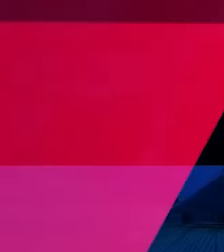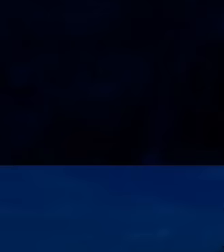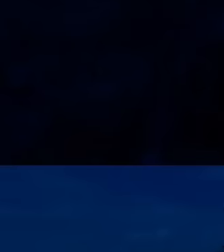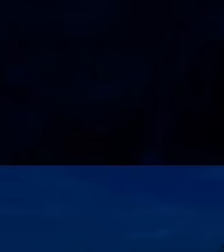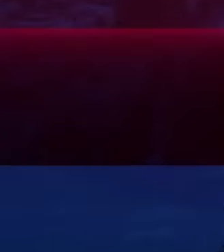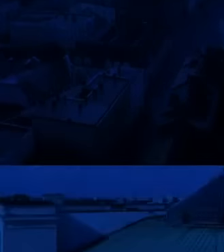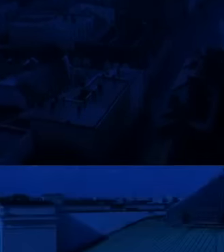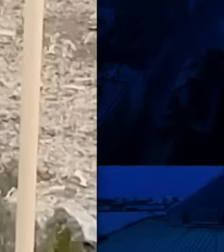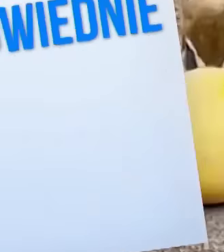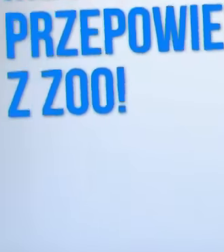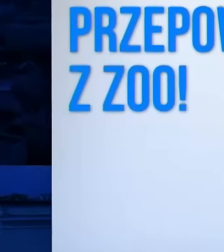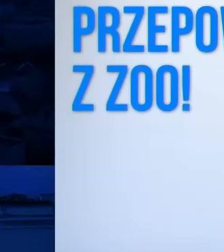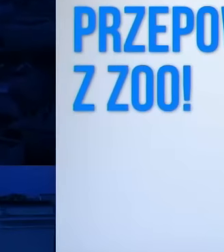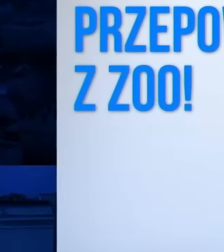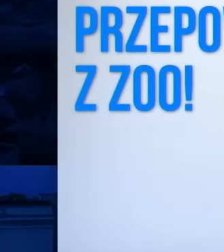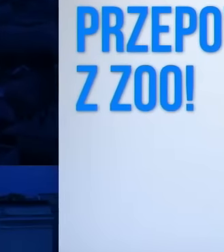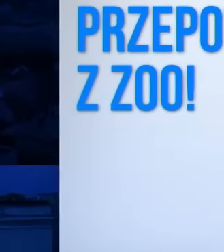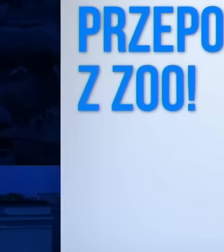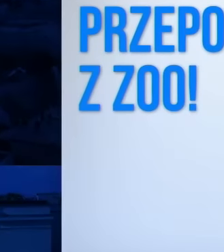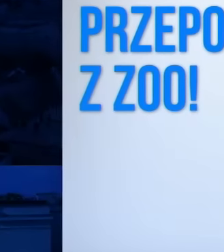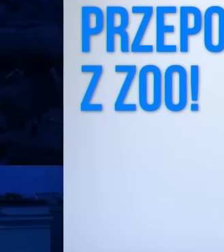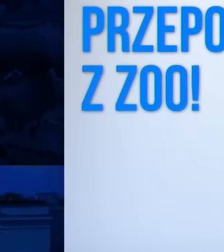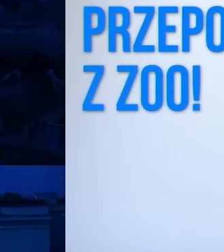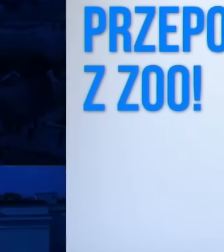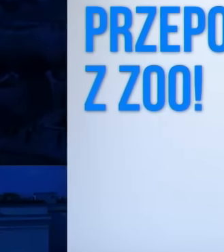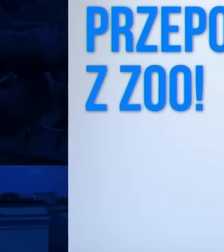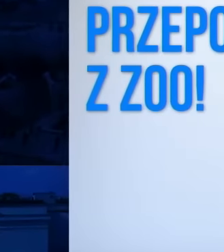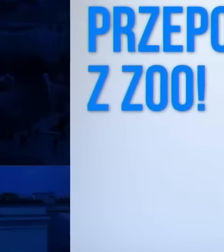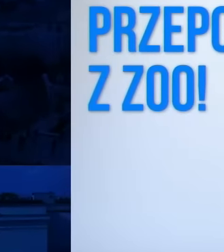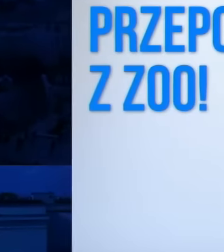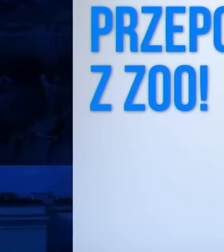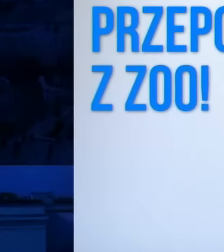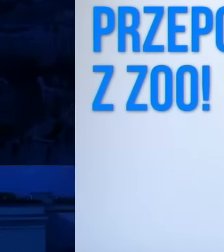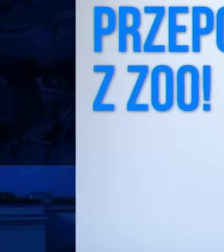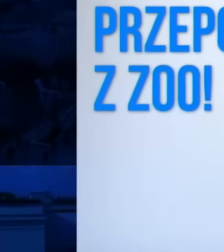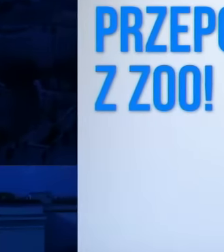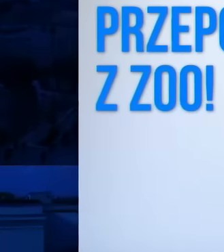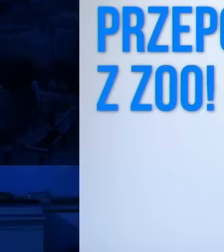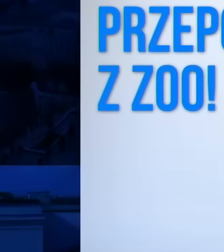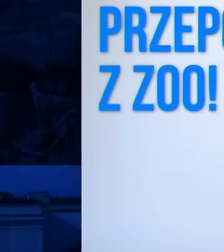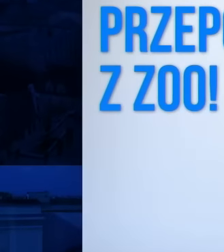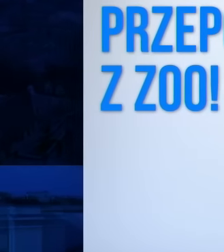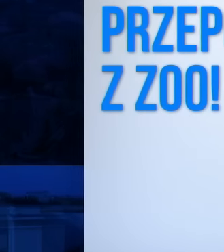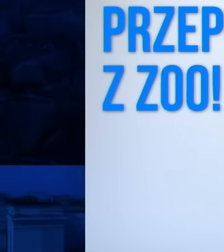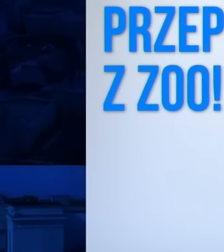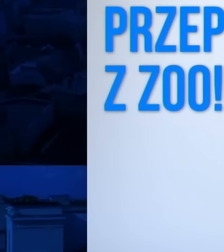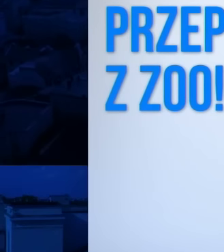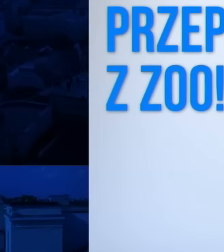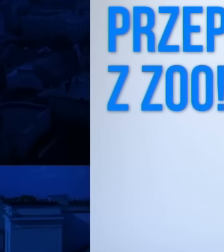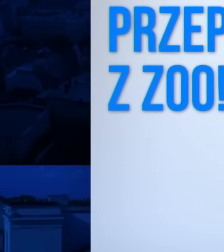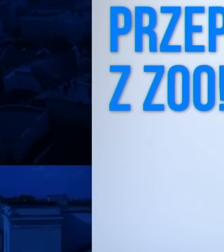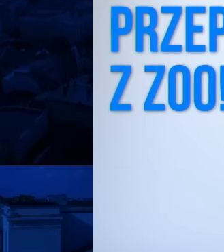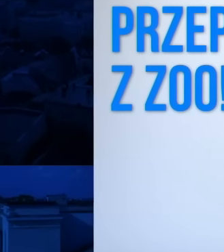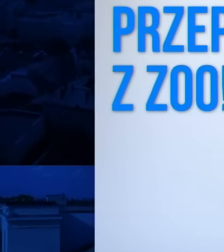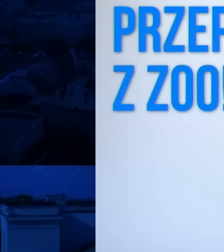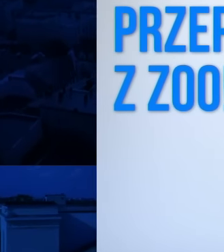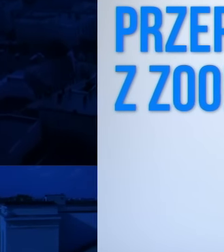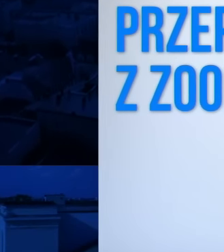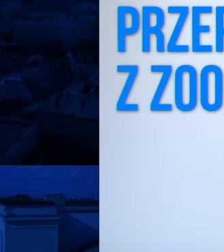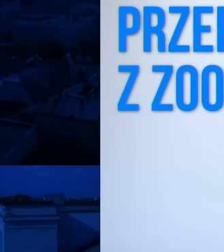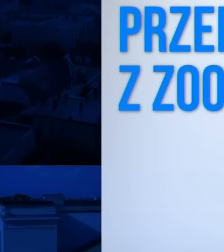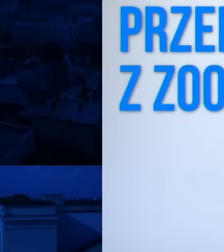500 000 euro. Fanów piłki nożnej można spotkać nie tylko na stadionach, ale też w ogrodach zoologicznych. W Ekspresie Plus przedstawimy